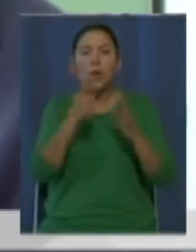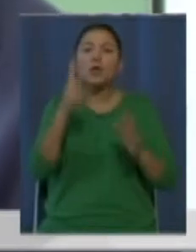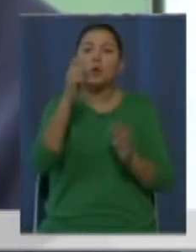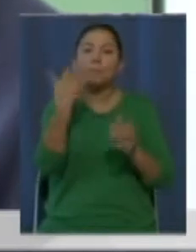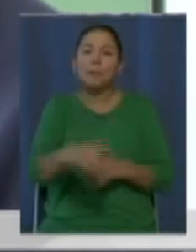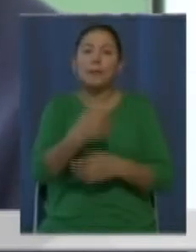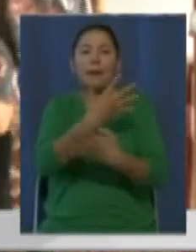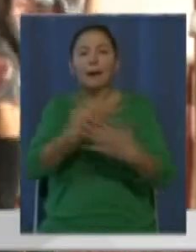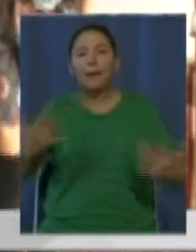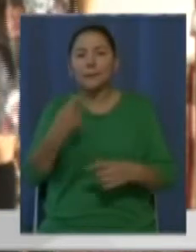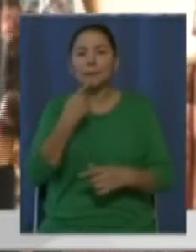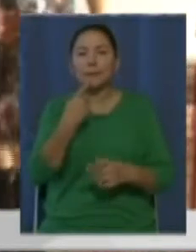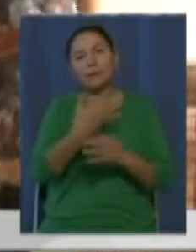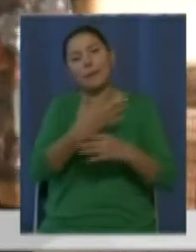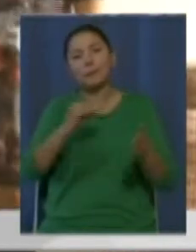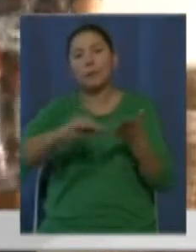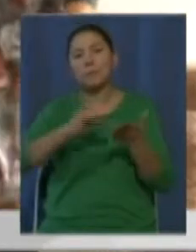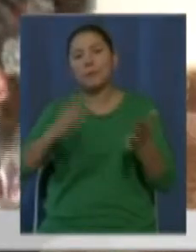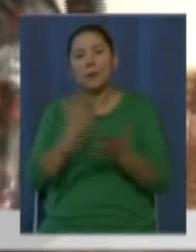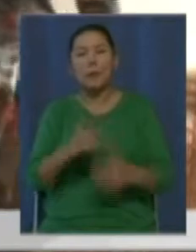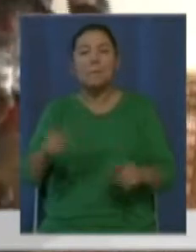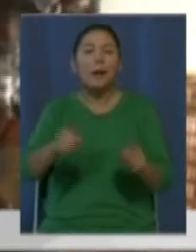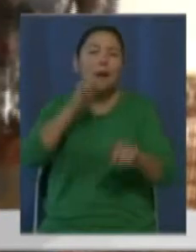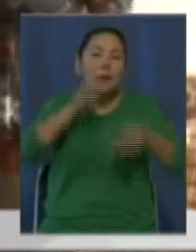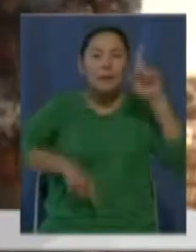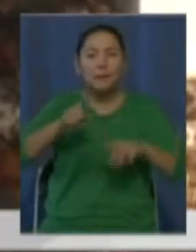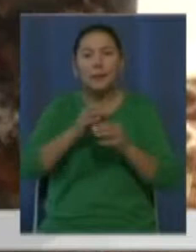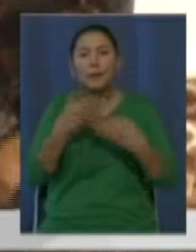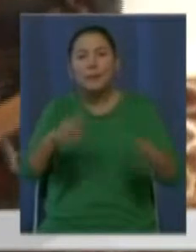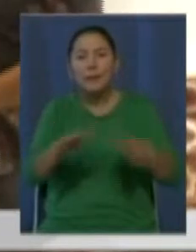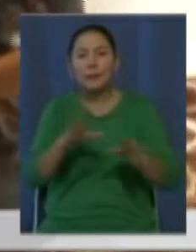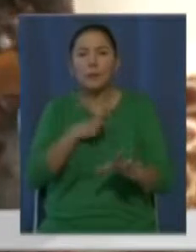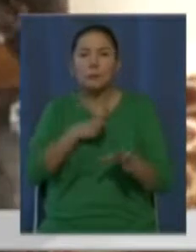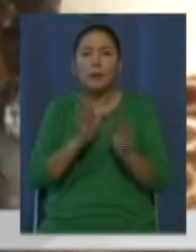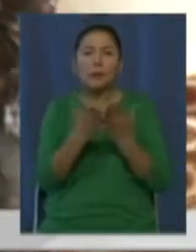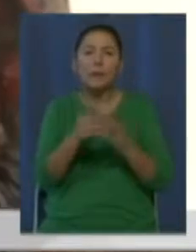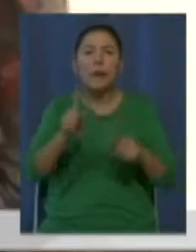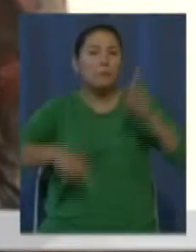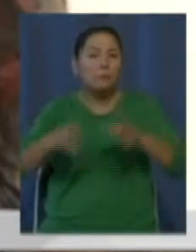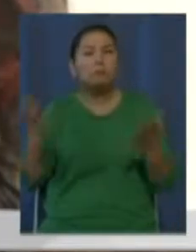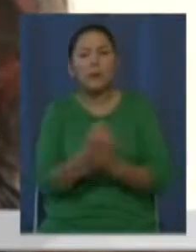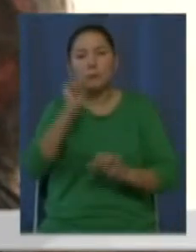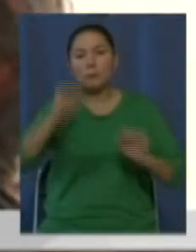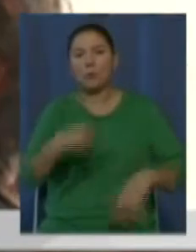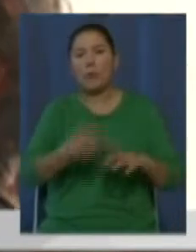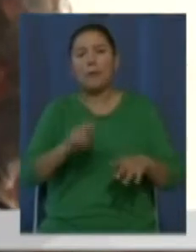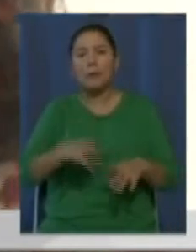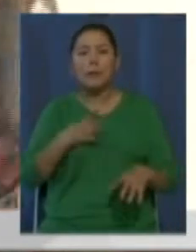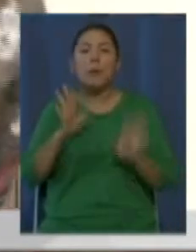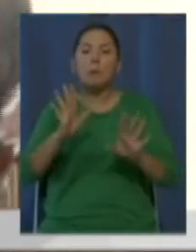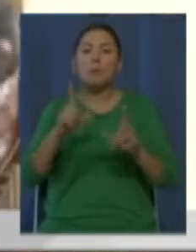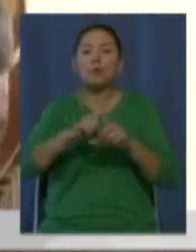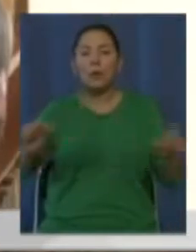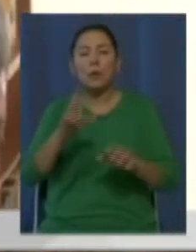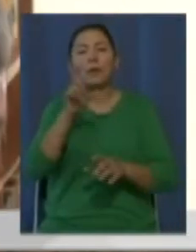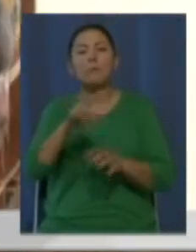мезгіл ыстық тамақ ішеді. Мектеп жанында кітап қоры 1160-қа жететін кітапхана жұмыс жасайды. Тұрғындарға ғасырға жуық қызмет көрсетіп